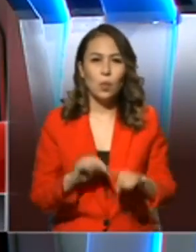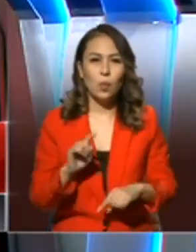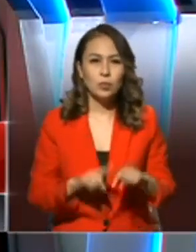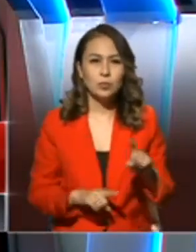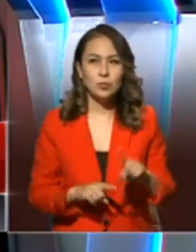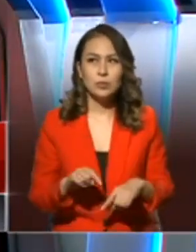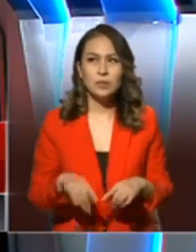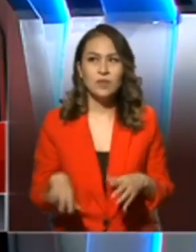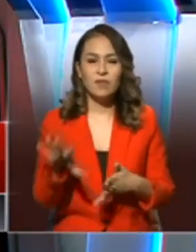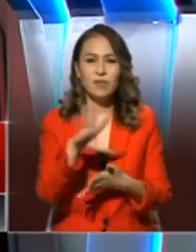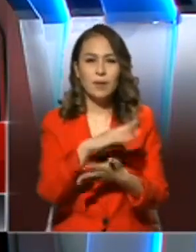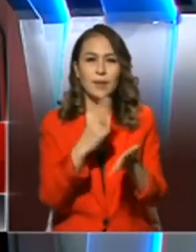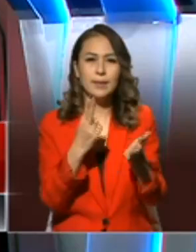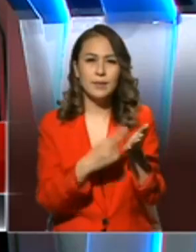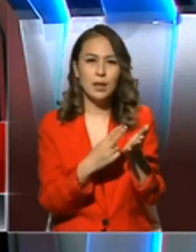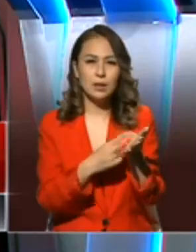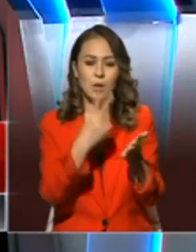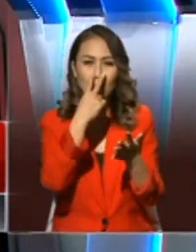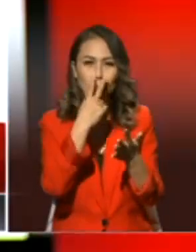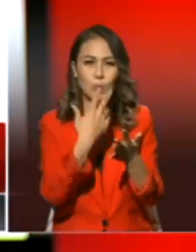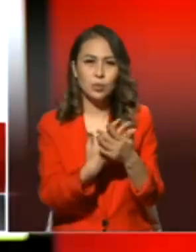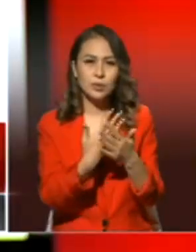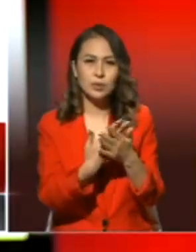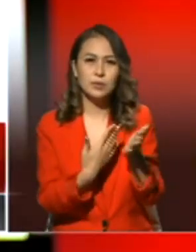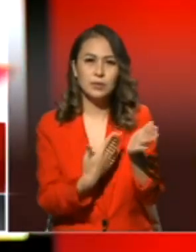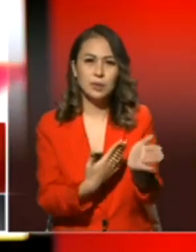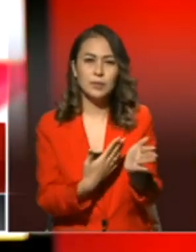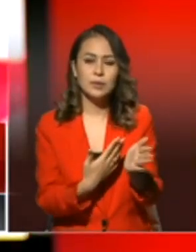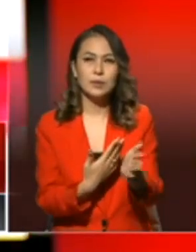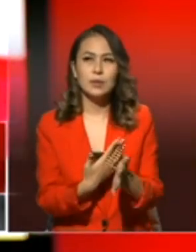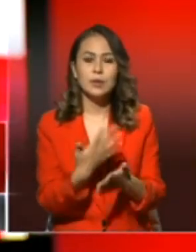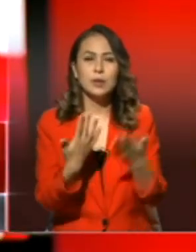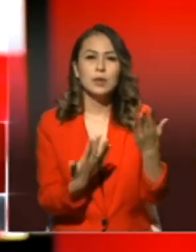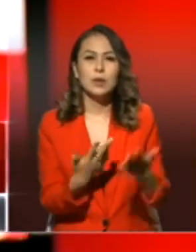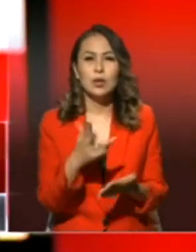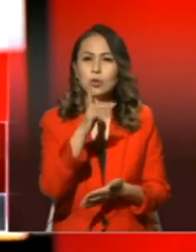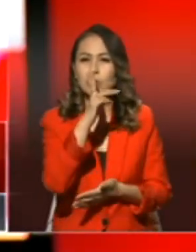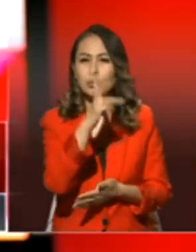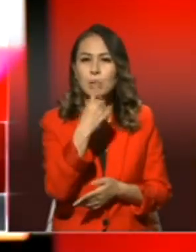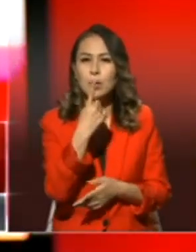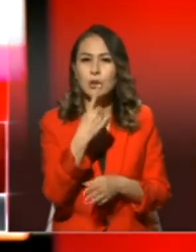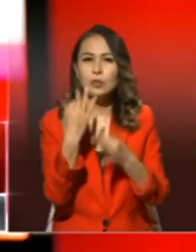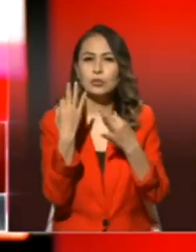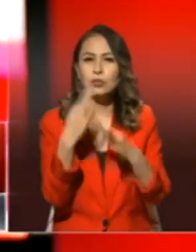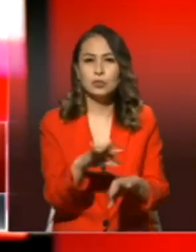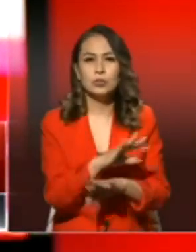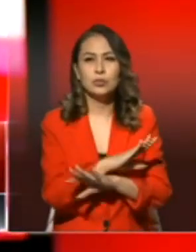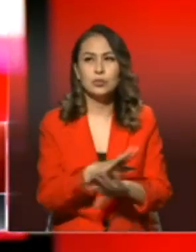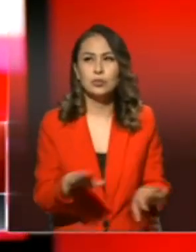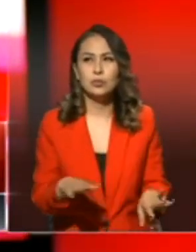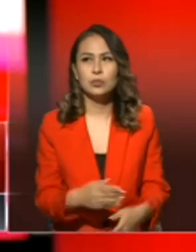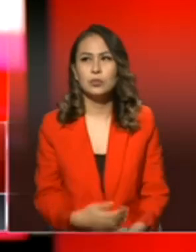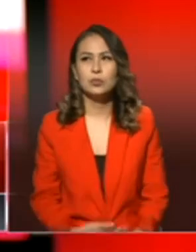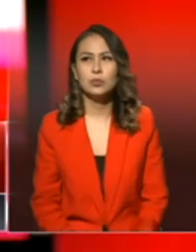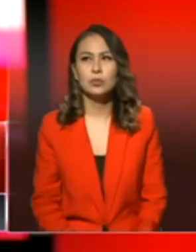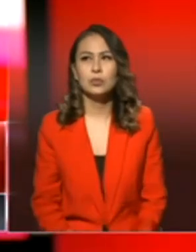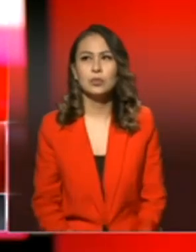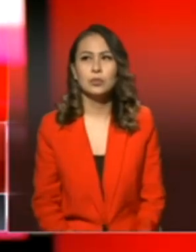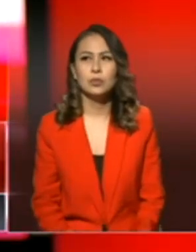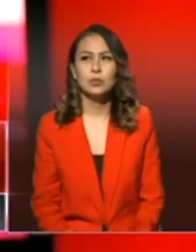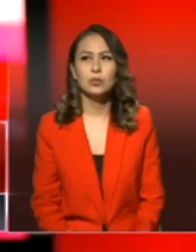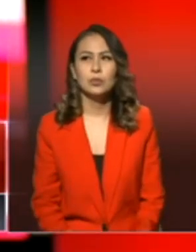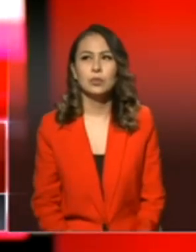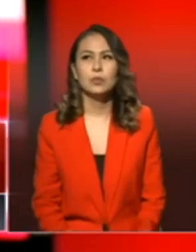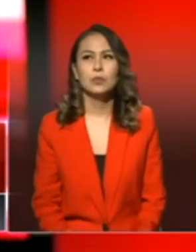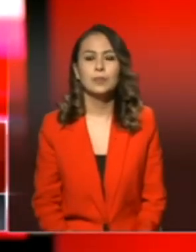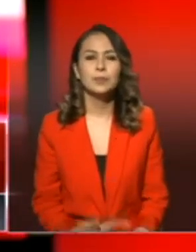сосын барлық дәлелдемелерді көрсетеміз. Онда неге 3 жылда бір рұқсат жоқ? Жоқ, 3 жылда бір рұқсат жоқ емес.